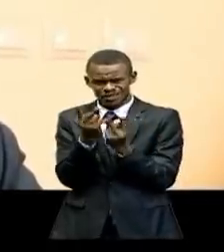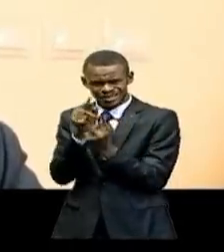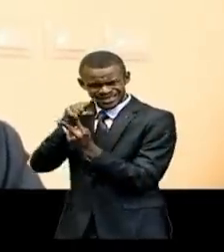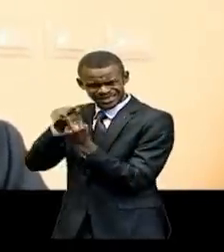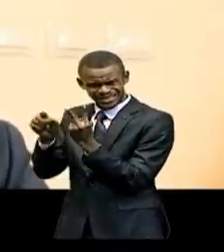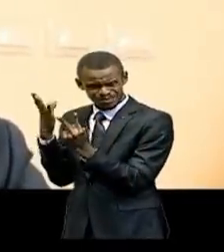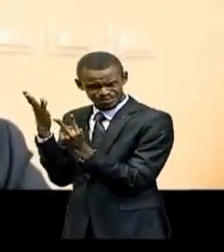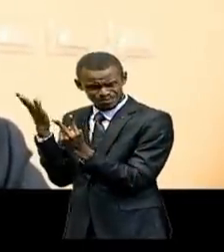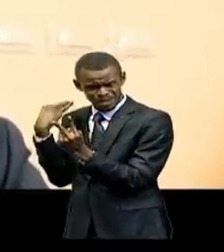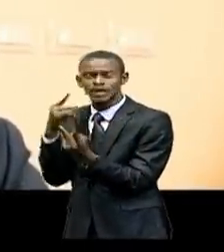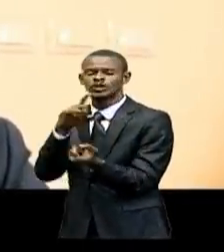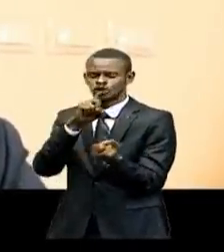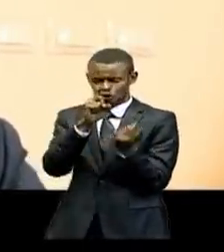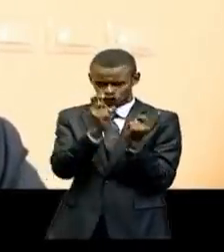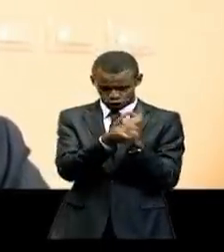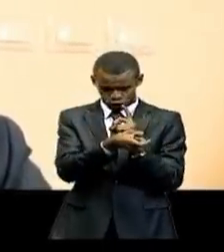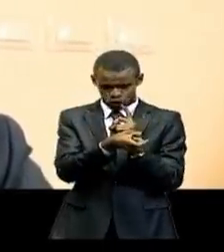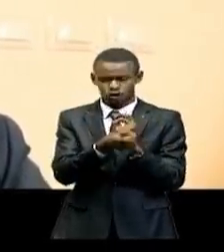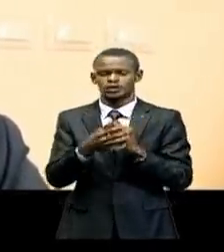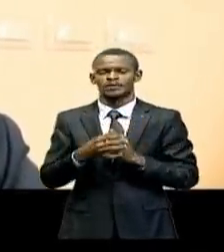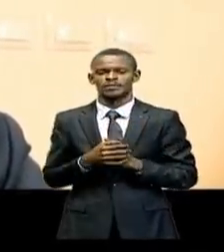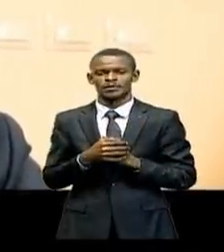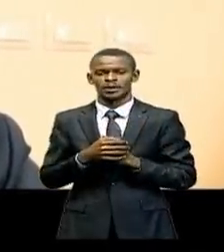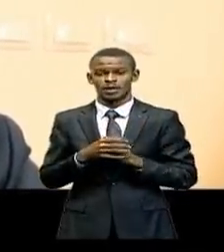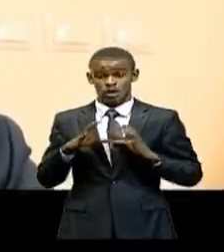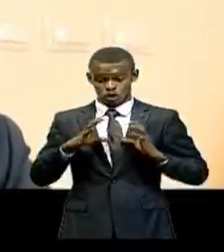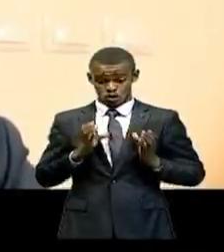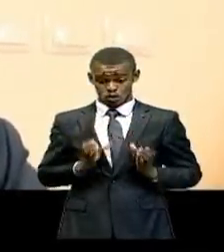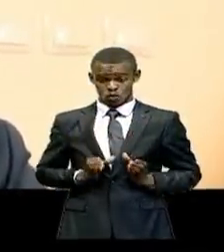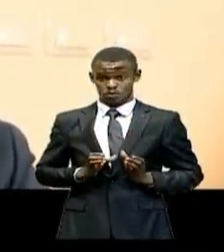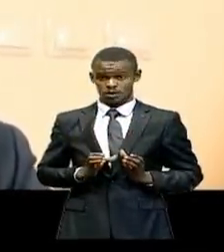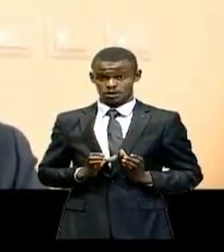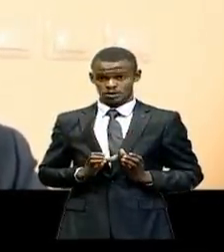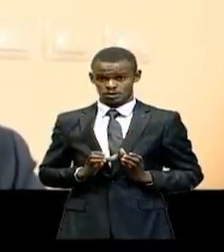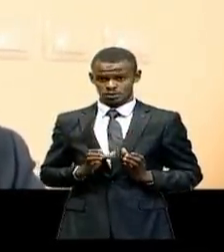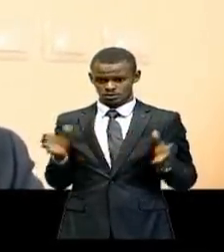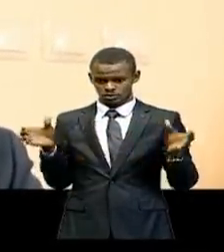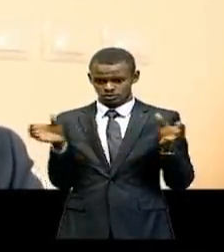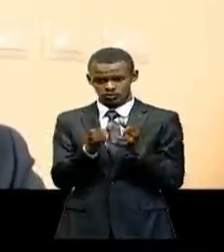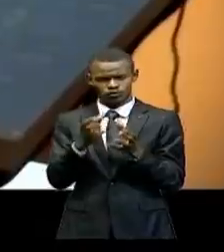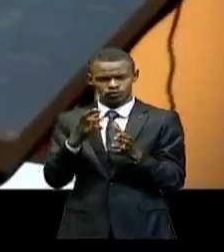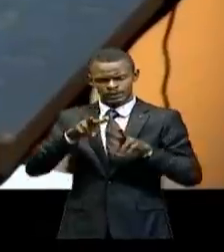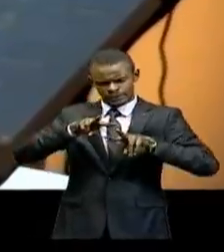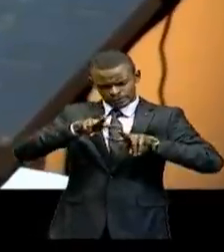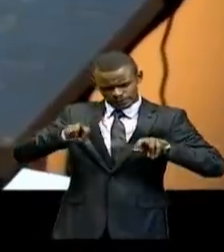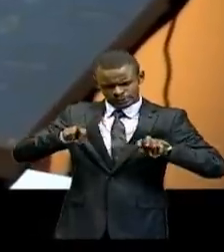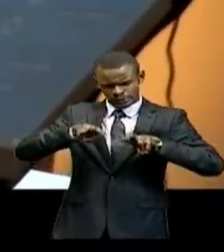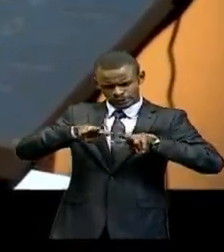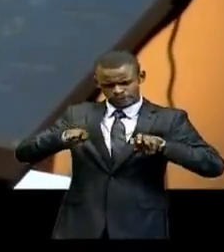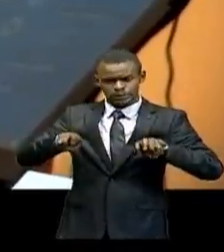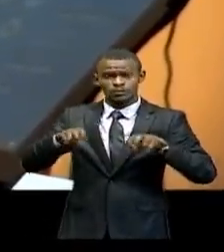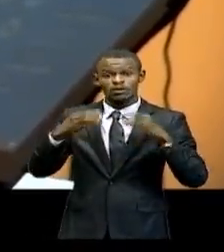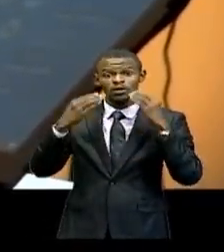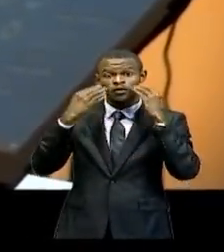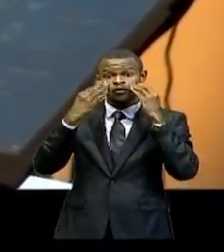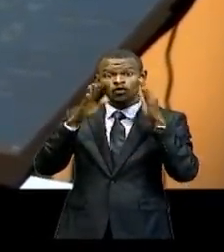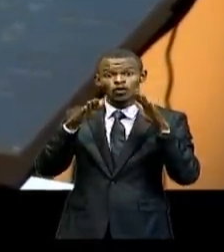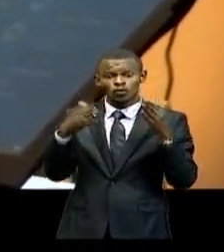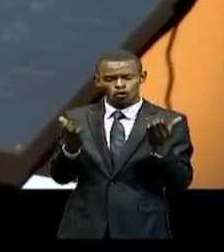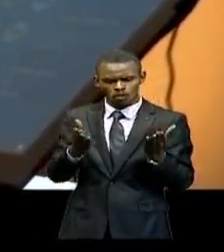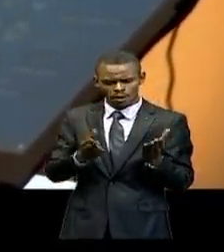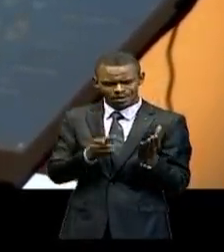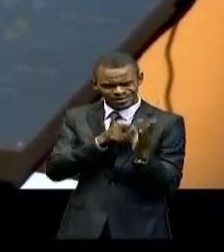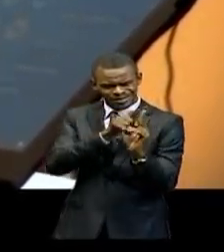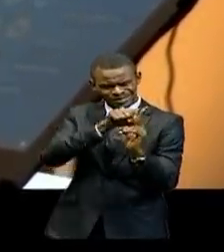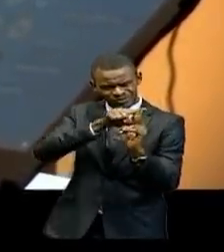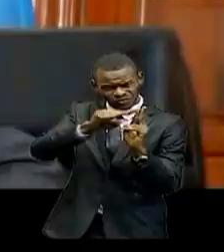équipe gouvernementale. Une commission ad hoc examinera la possibilité d'intégration des propositions d'amendement de membres